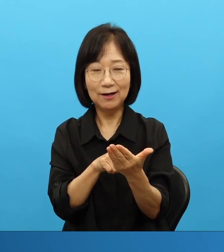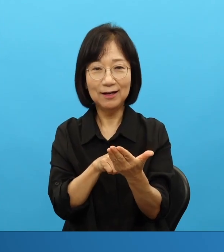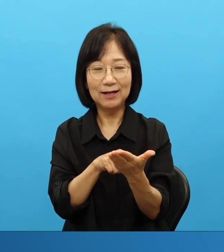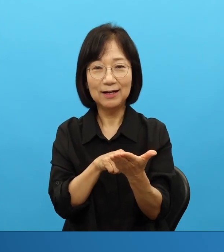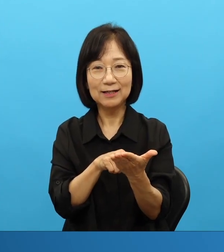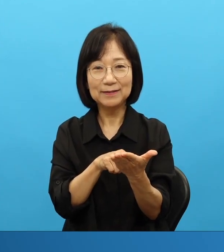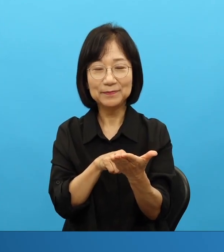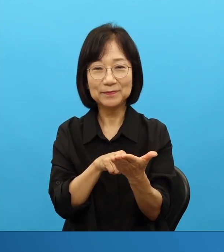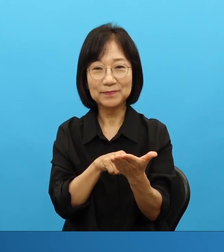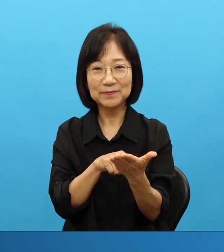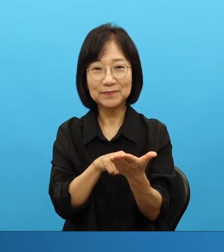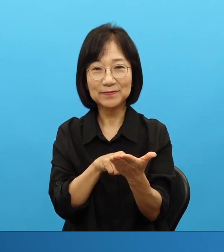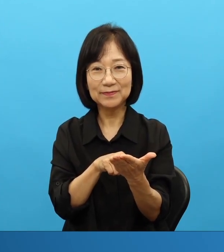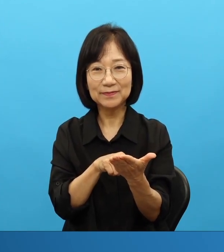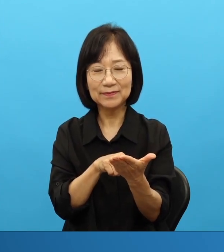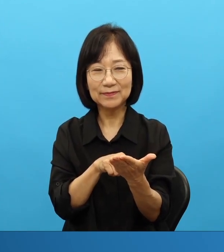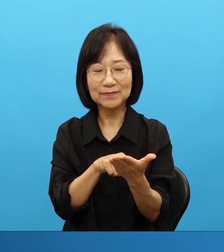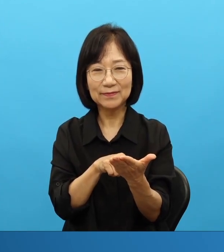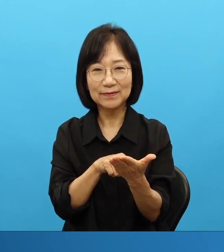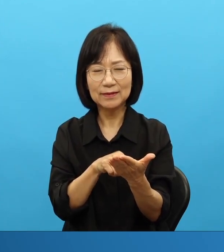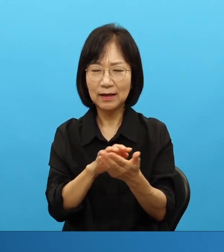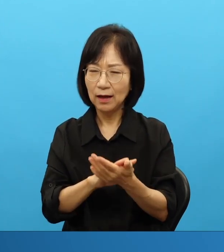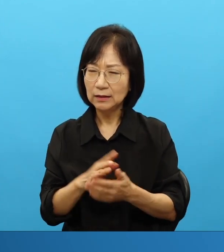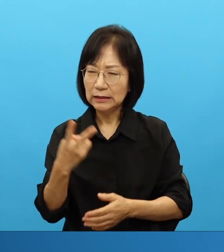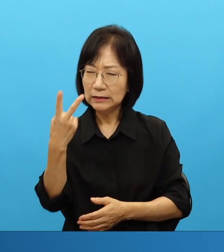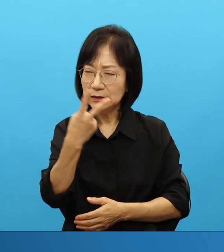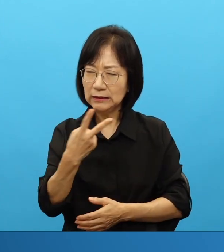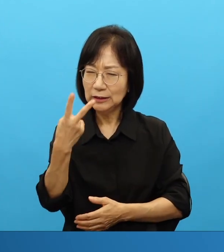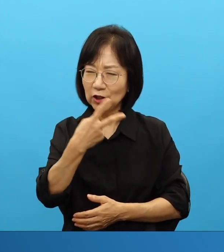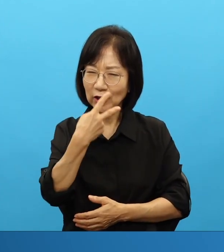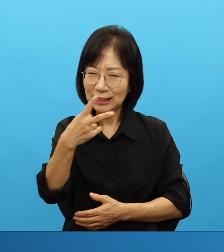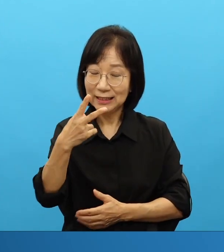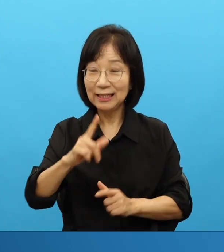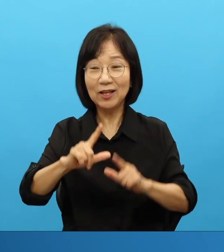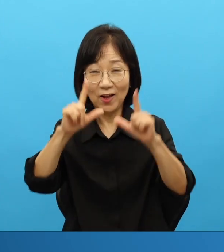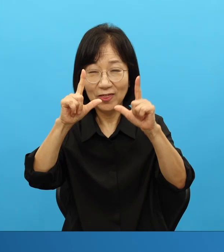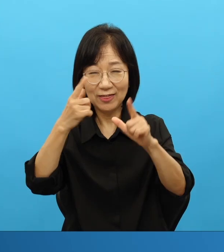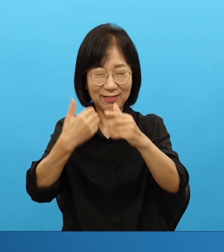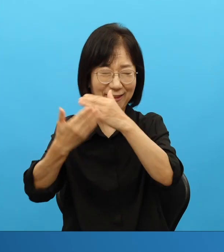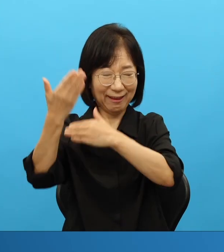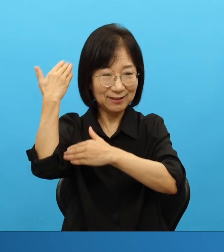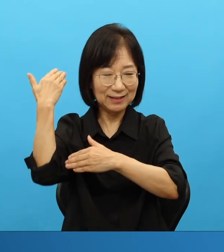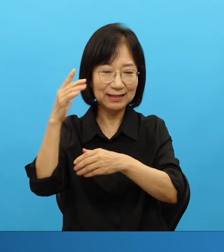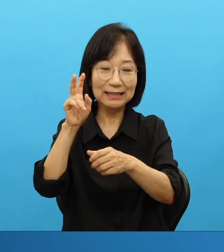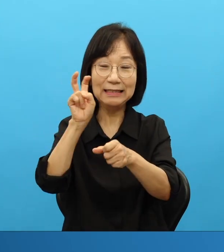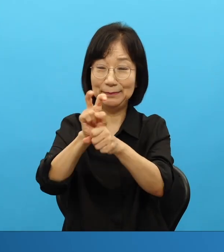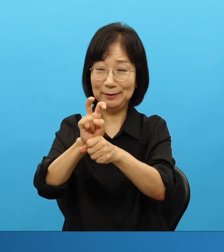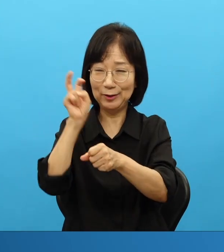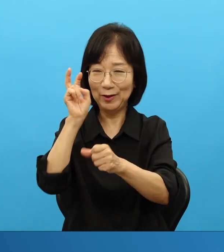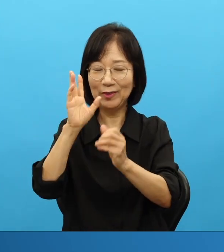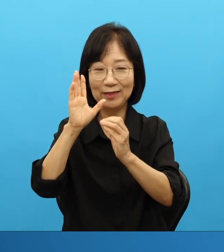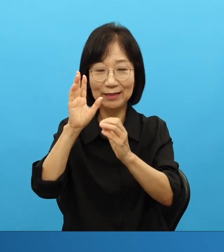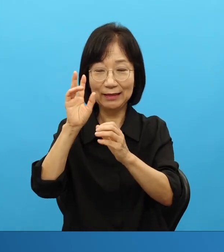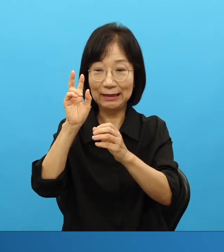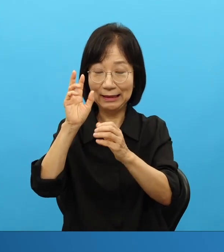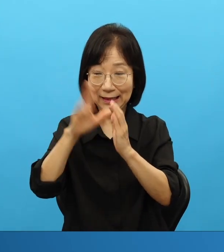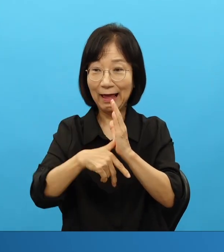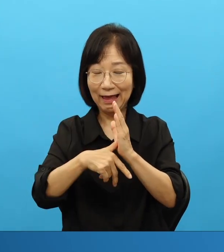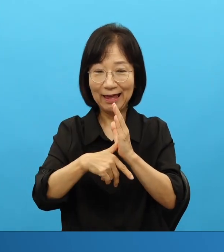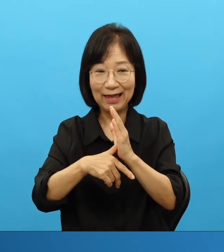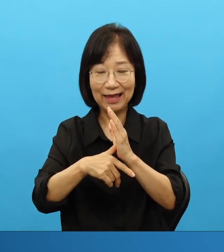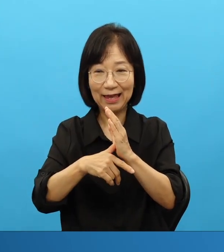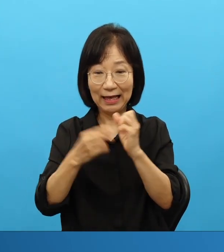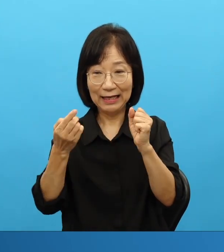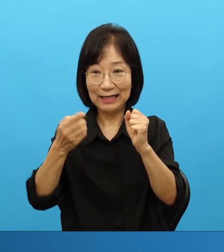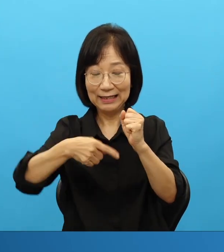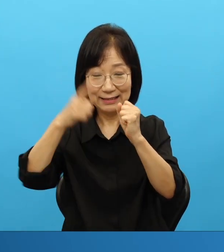much younger. 그때가 보니까 뭐 2002년인가 그걸 보여준 거예요. I think it was 2002, and she shared this photo with me. 그 20년이 지난 거지. 20